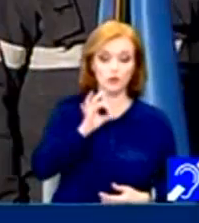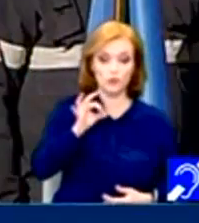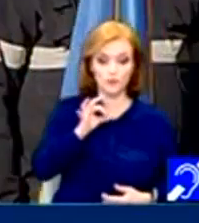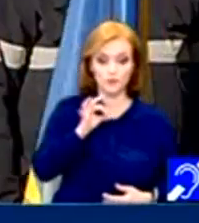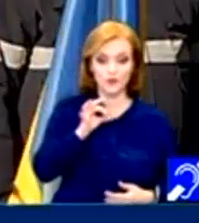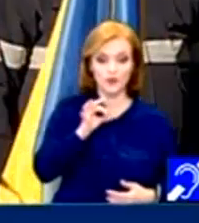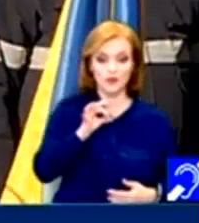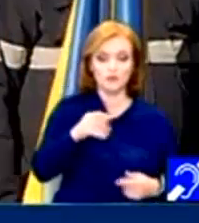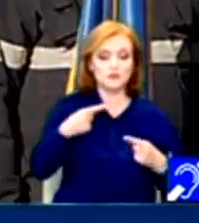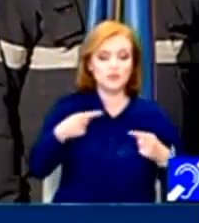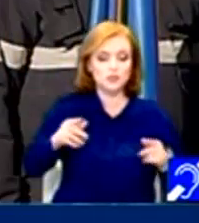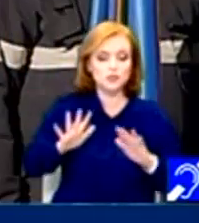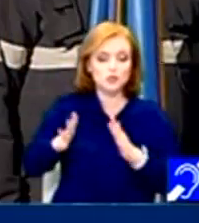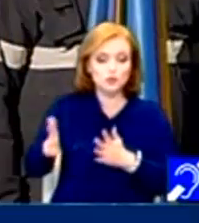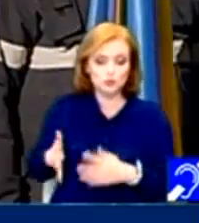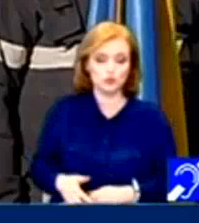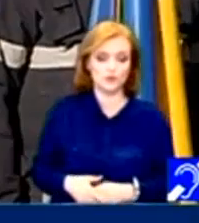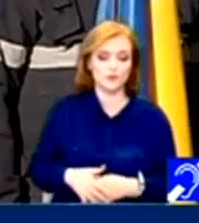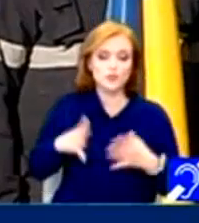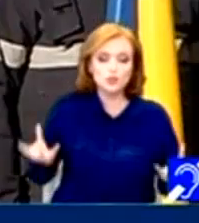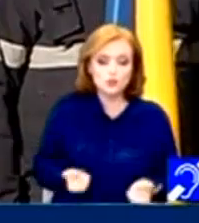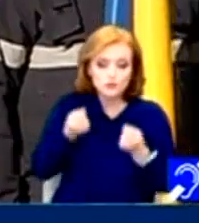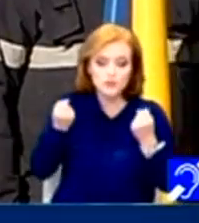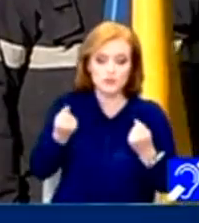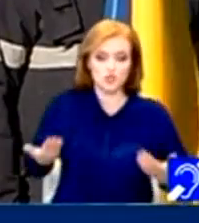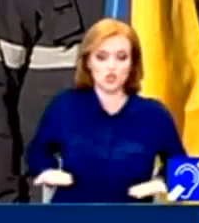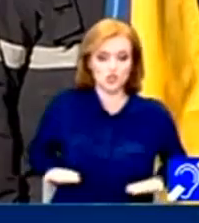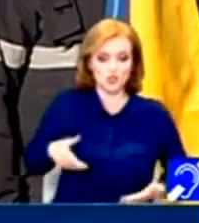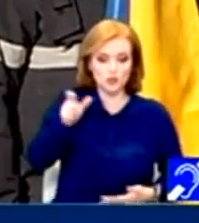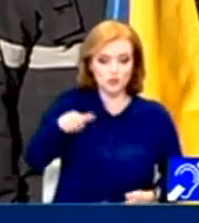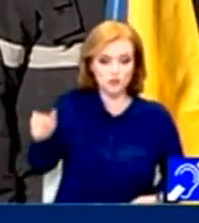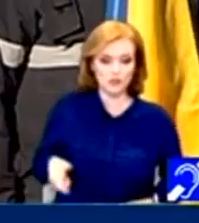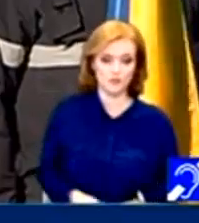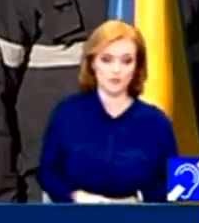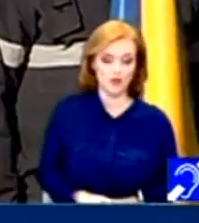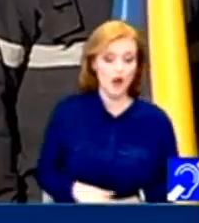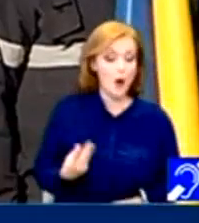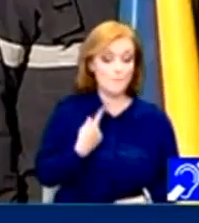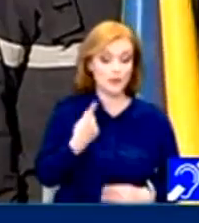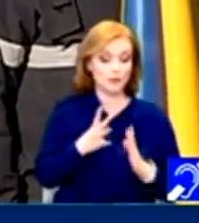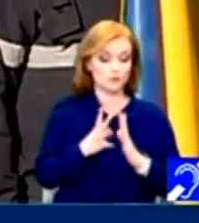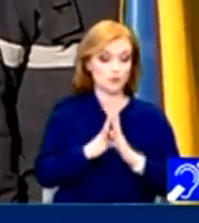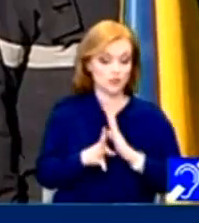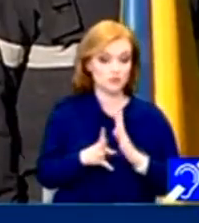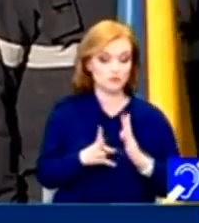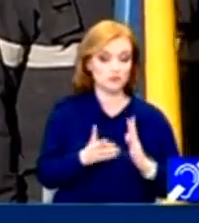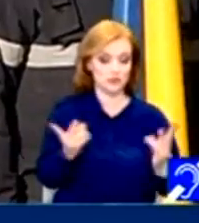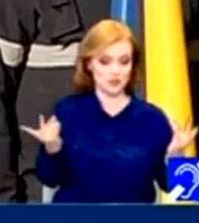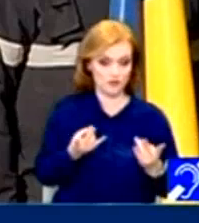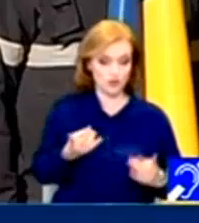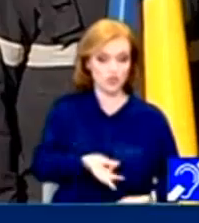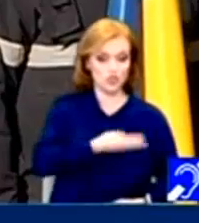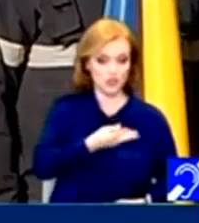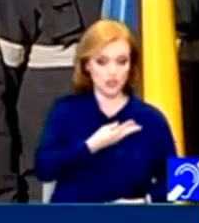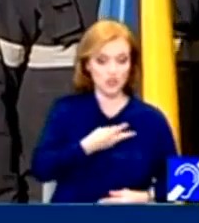de situații de urgență și de salvarea de vieți omenești. În primul rând, este nevoie de voință. Aceasta există.